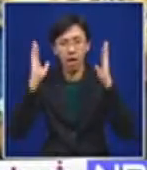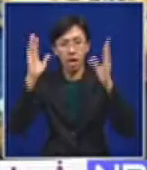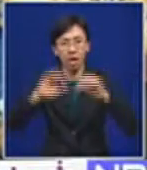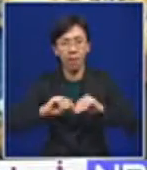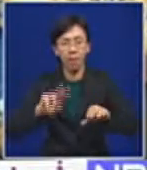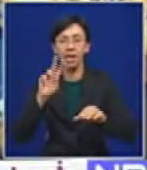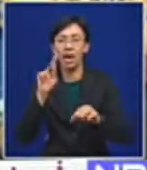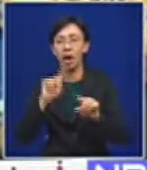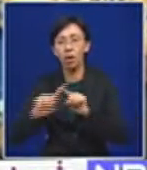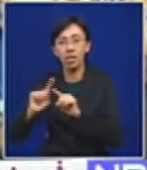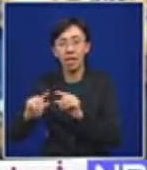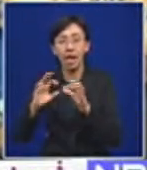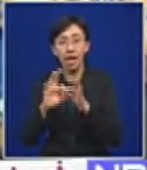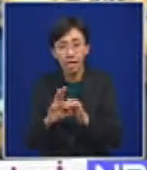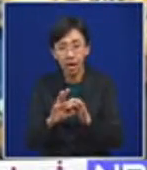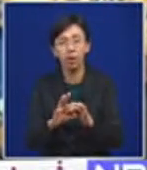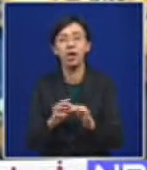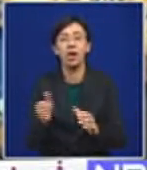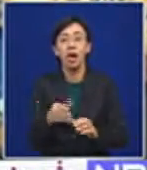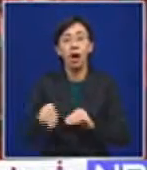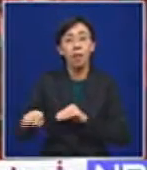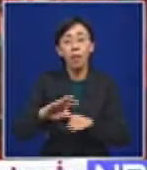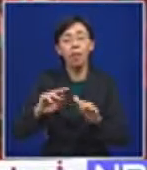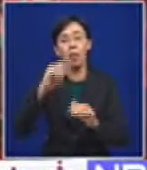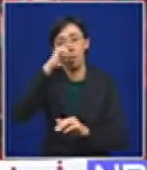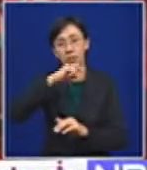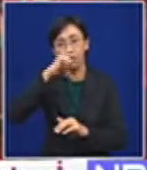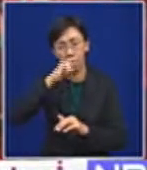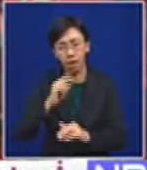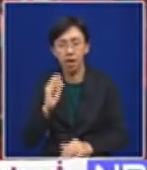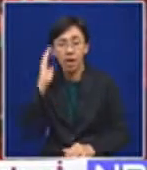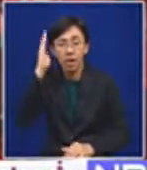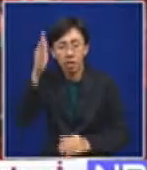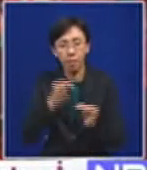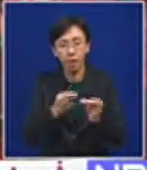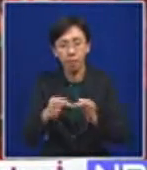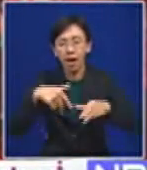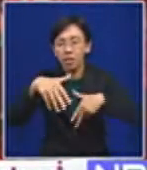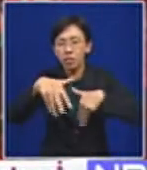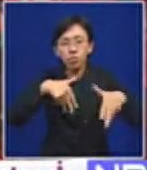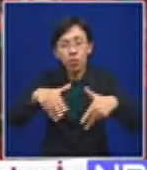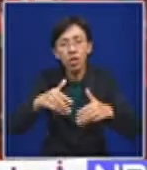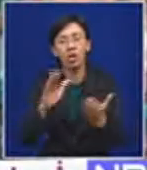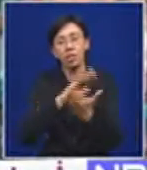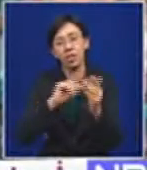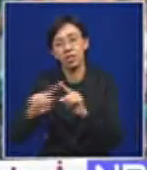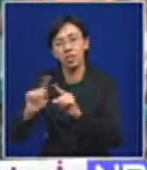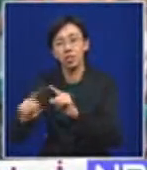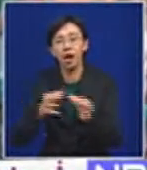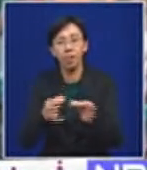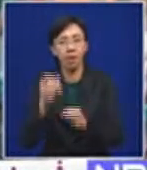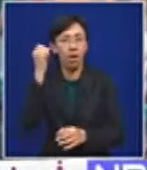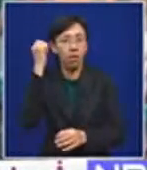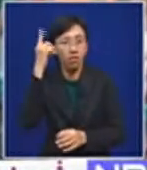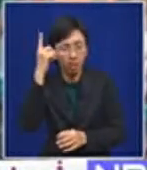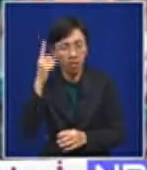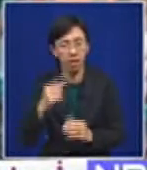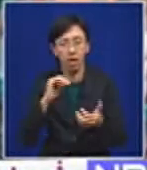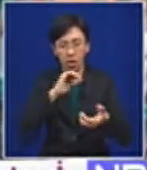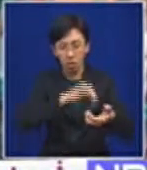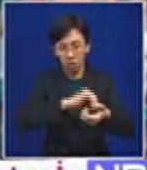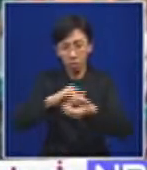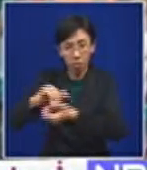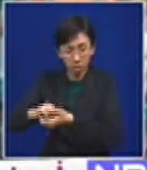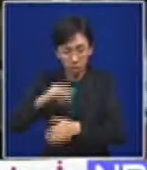การทำประมงของไทยโดยสปมพ.จะเร่งทำความเข้าใจกับสื่อต่างประเทศให้มากขึ้นและจะเน้นการบูรณาการของหน่วยงานต่างๆใน